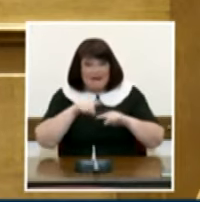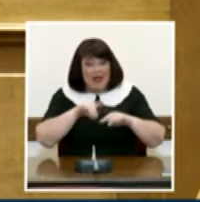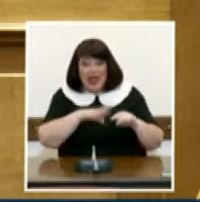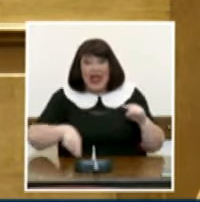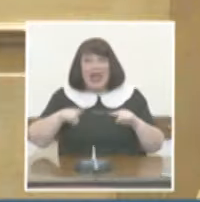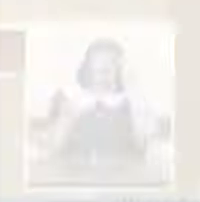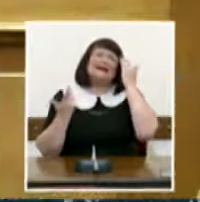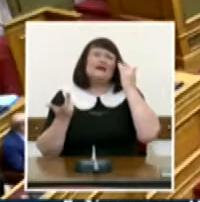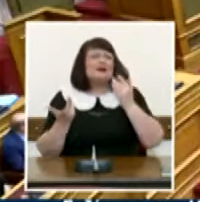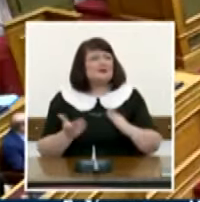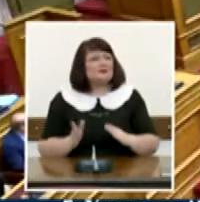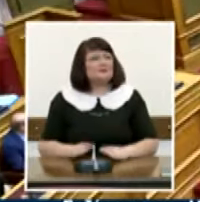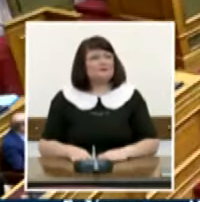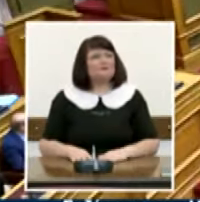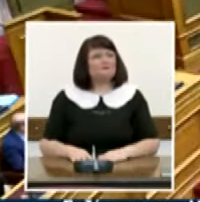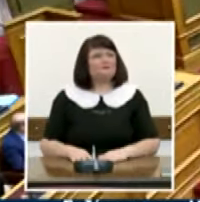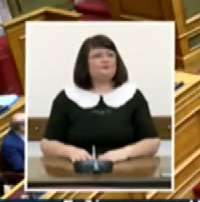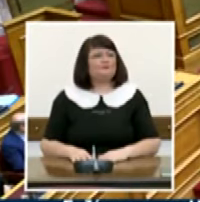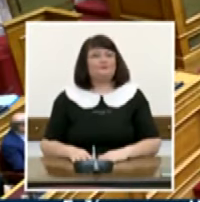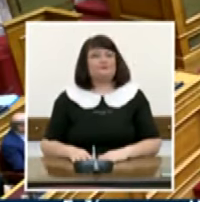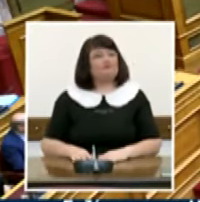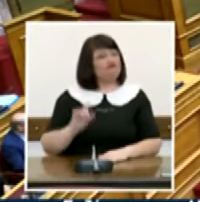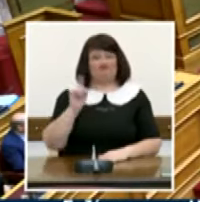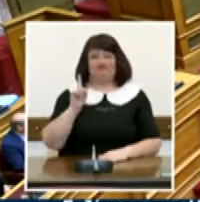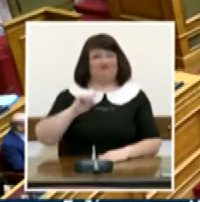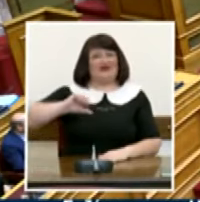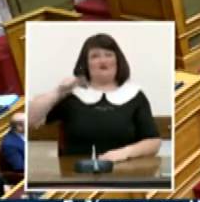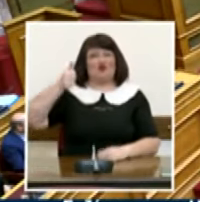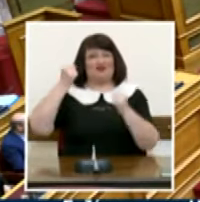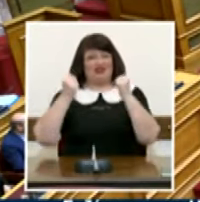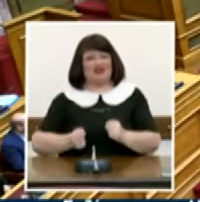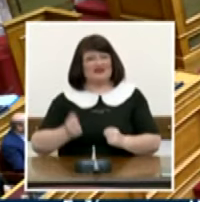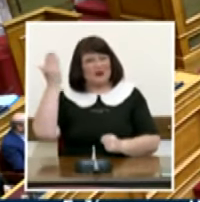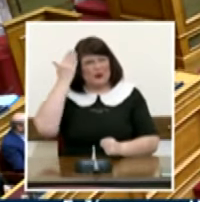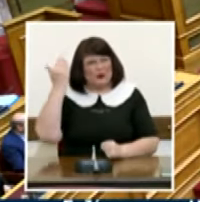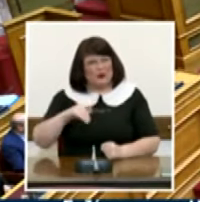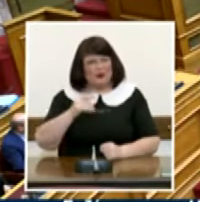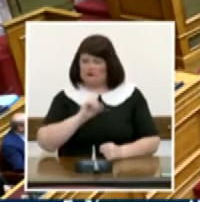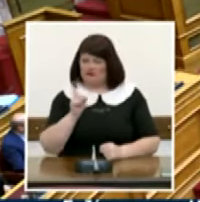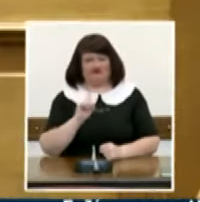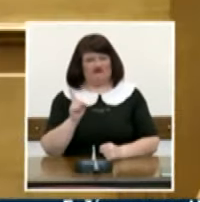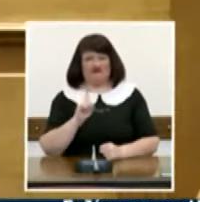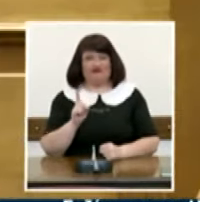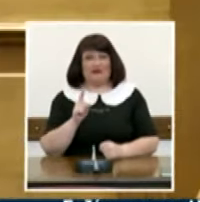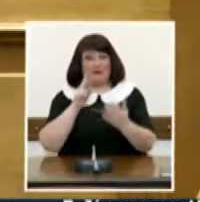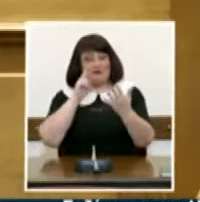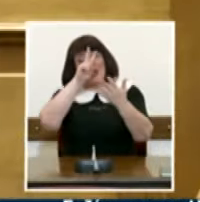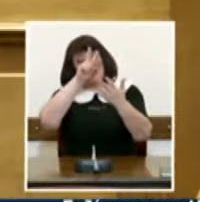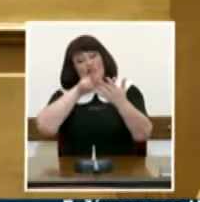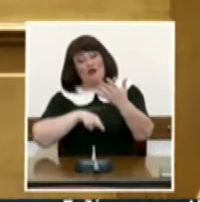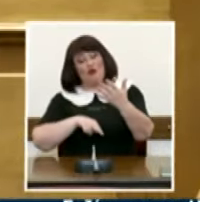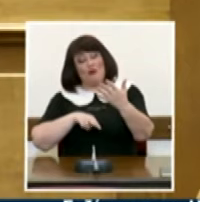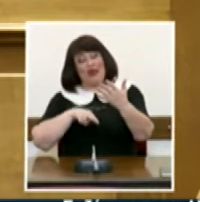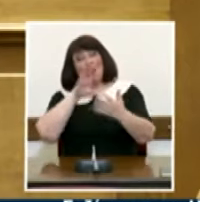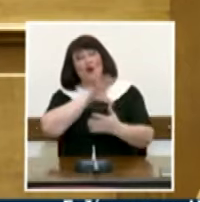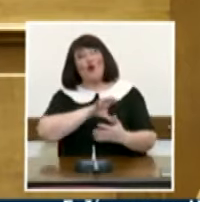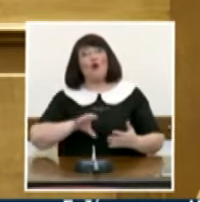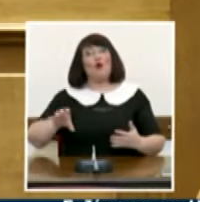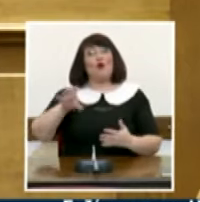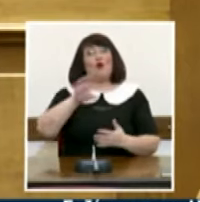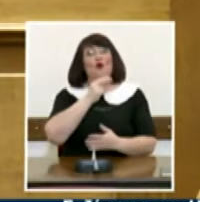πληθωρισμού. Χωρίς το ελαιόλαδο, ο πληθωρισμός των τροφίμων θα ήταν στο 2,8%, παρατήρησε. Ο κ.